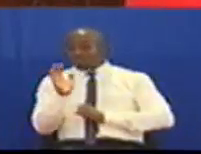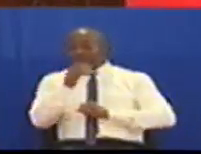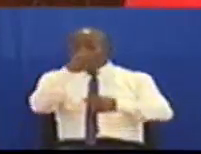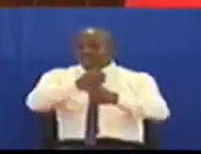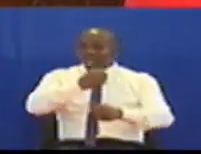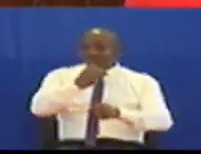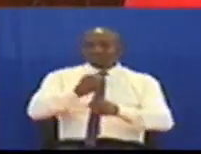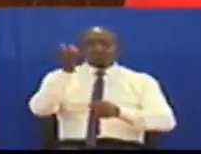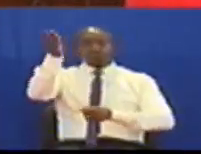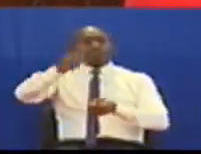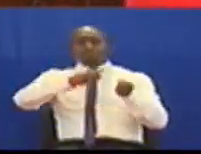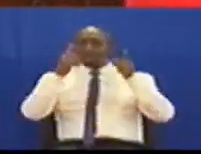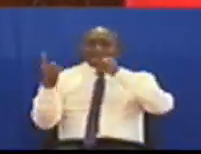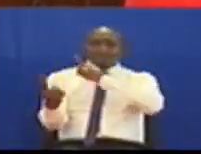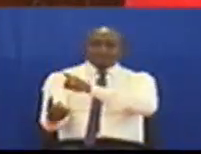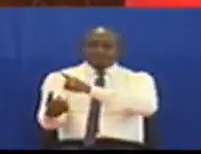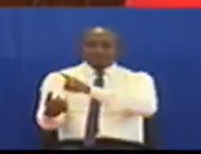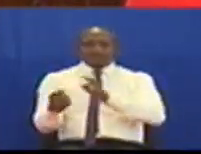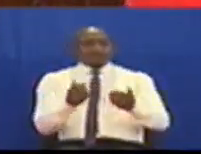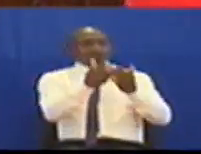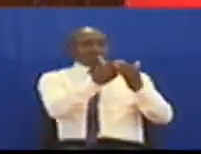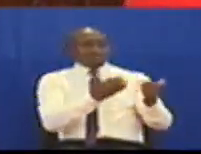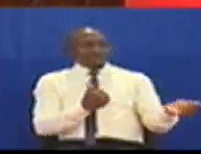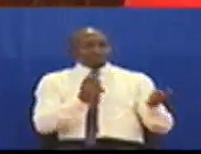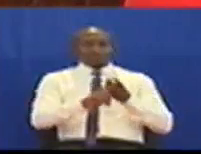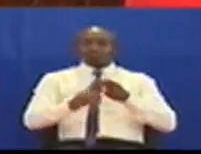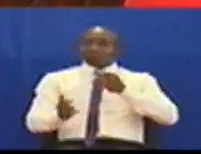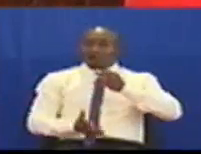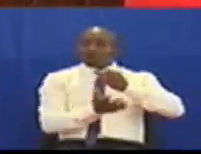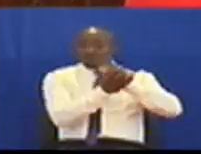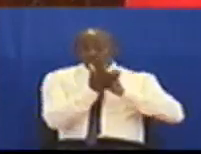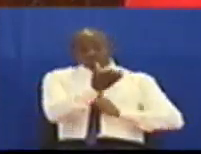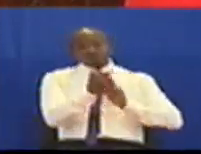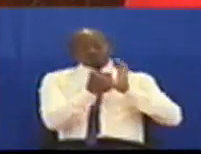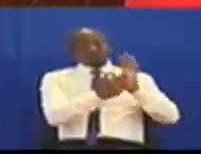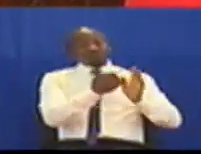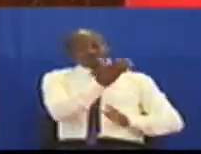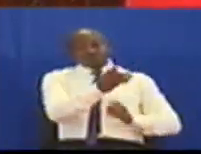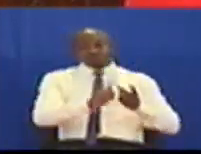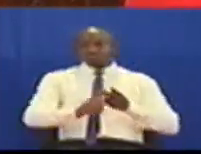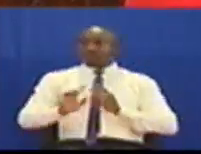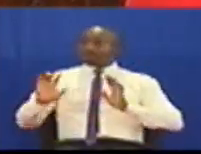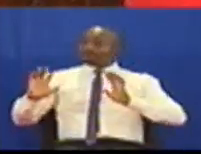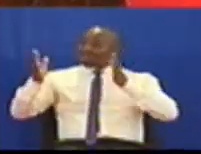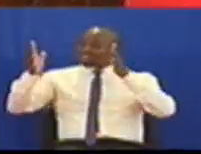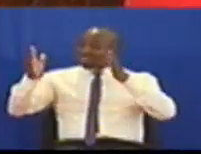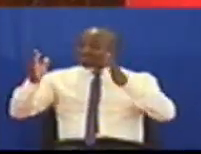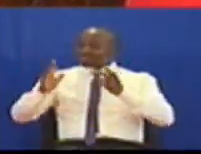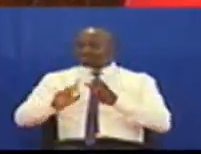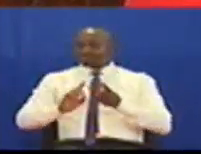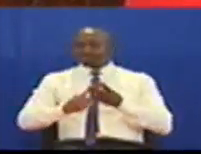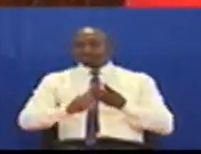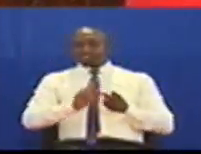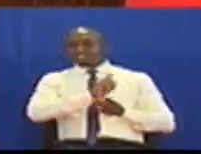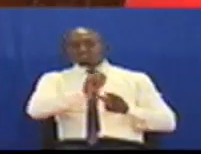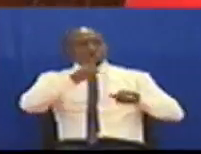kazi umebadilika kwa sababu ya Magufuli effect. Kwa hiyo life is about, it's not